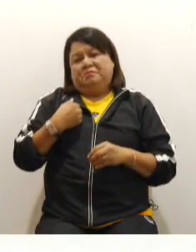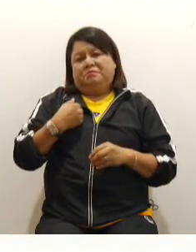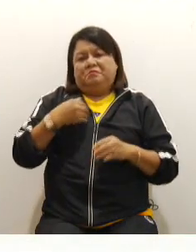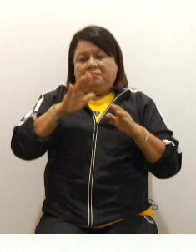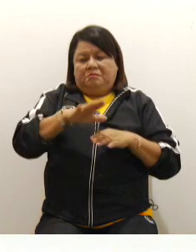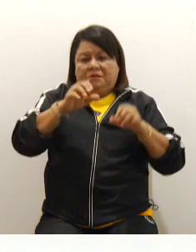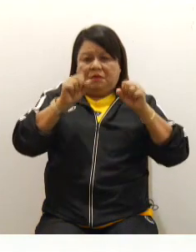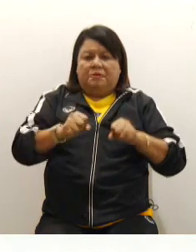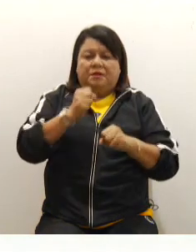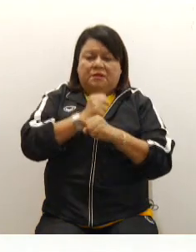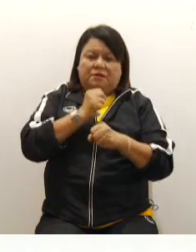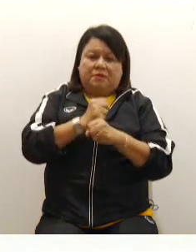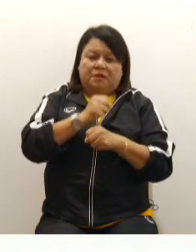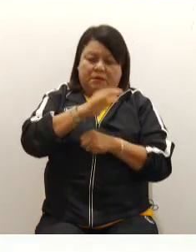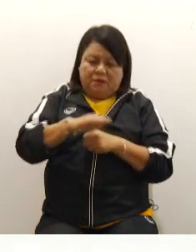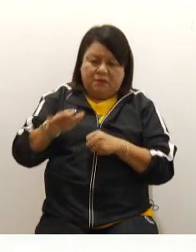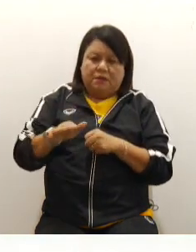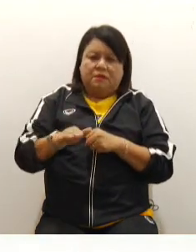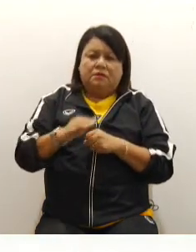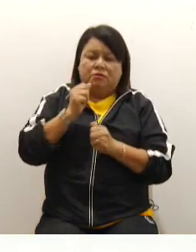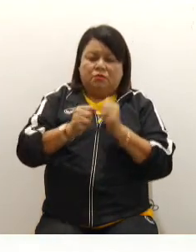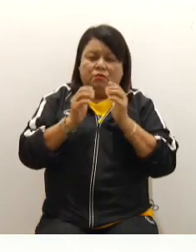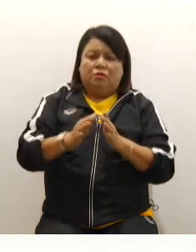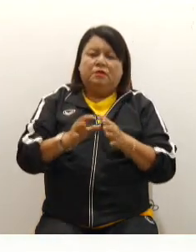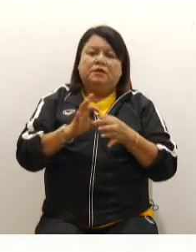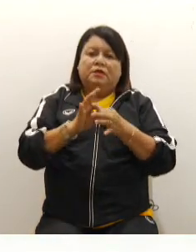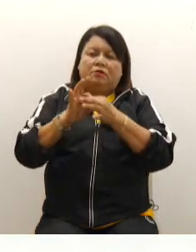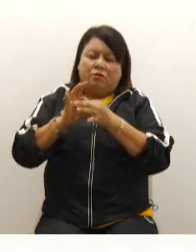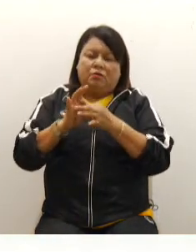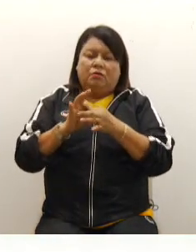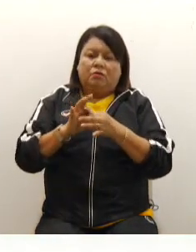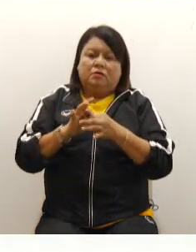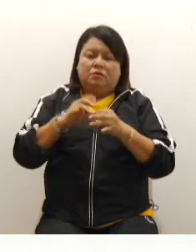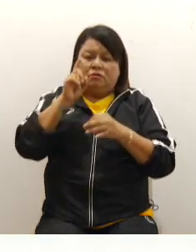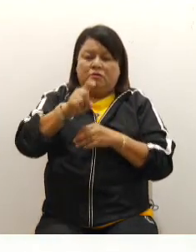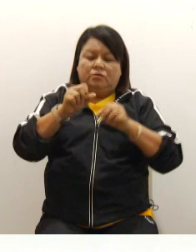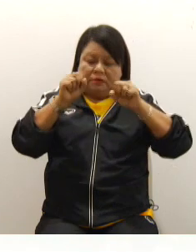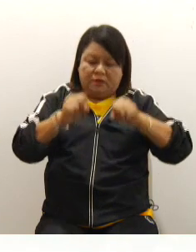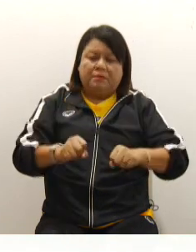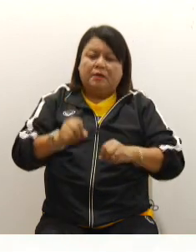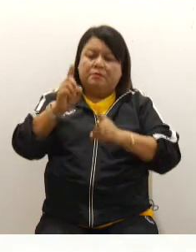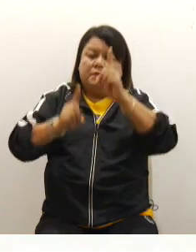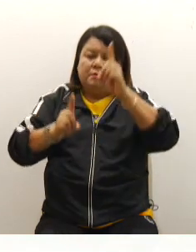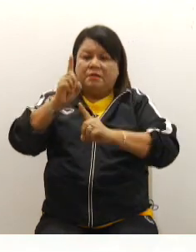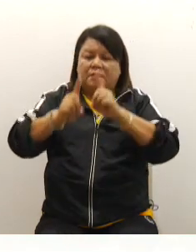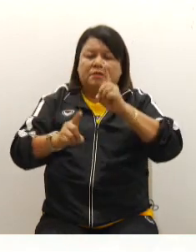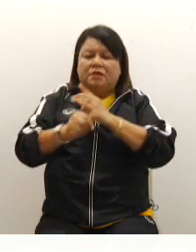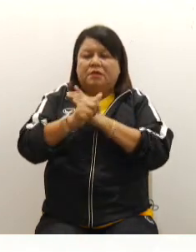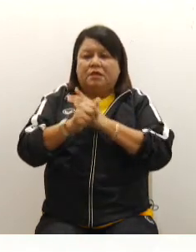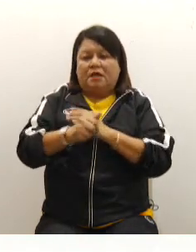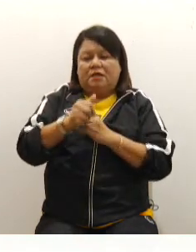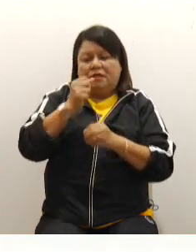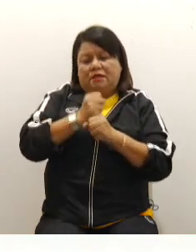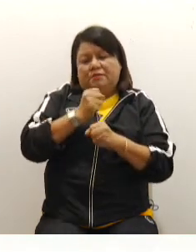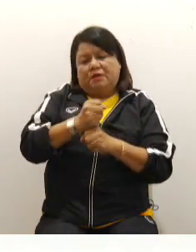นที่ทำงานหรือเด็กและอาจารย์เนี่ยทั้งหมดเลยทุกคนที่อยู่เกี่ยวข้องกับห้องปฏิบัติการต้องสามารถประเมินความเสี่ยงในการทำงานแล้วก็ห